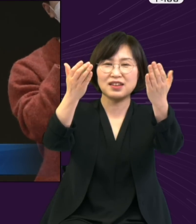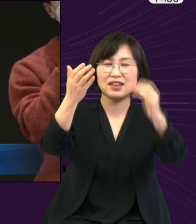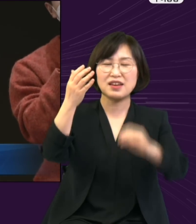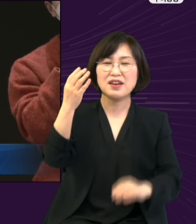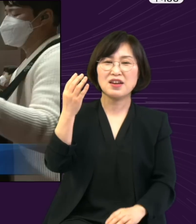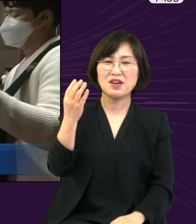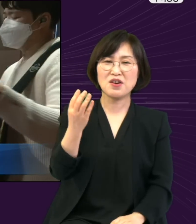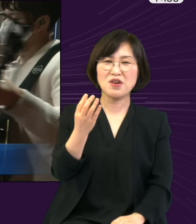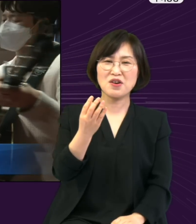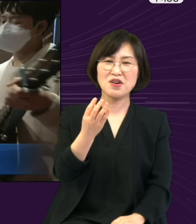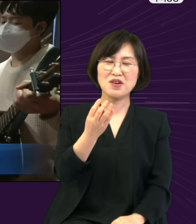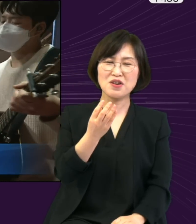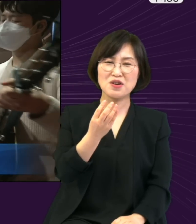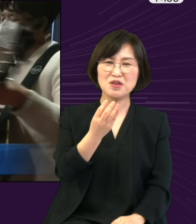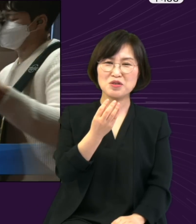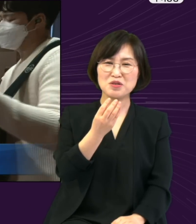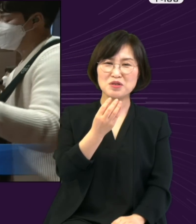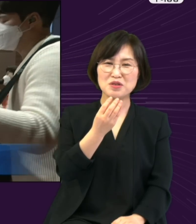경배하네.